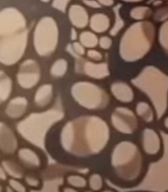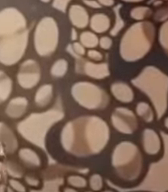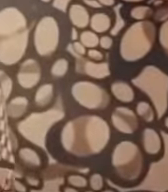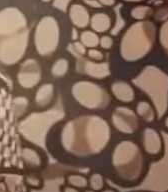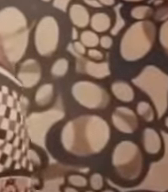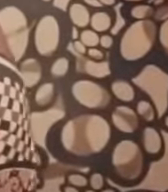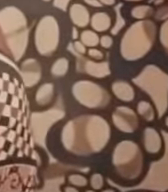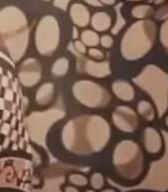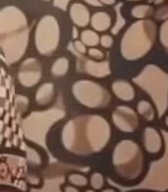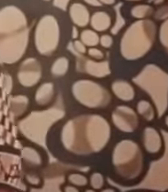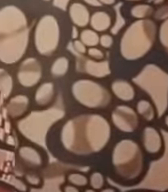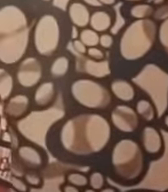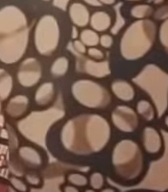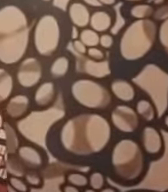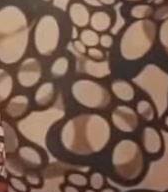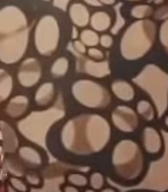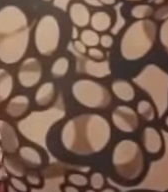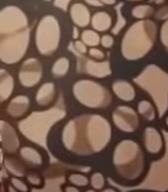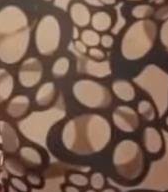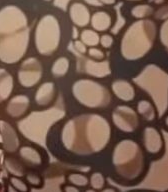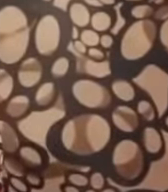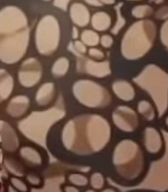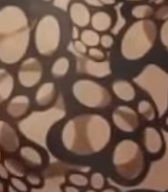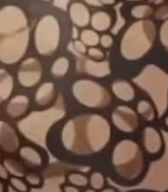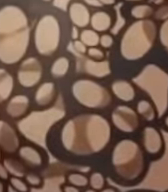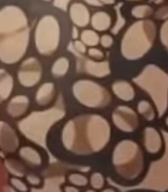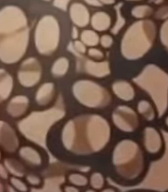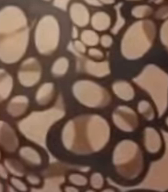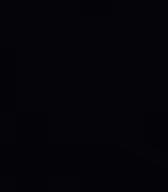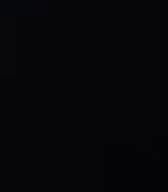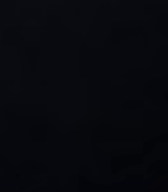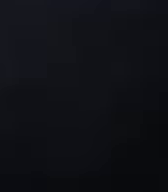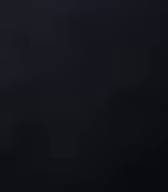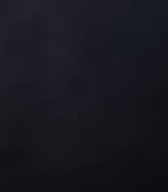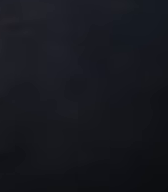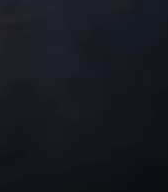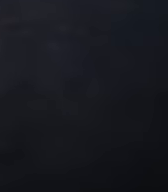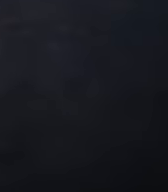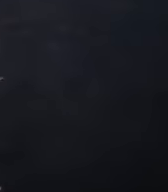ajive lesiginqo sakho lomva. Ende isavo yakhe siyathokoza.